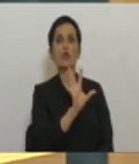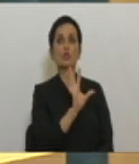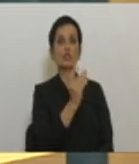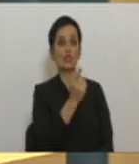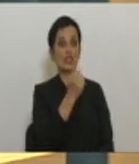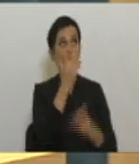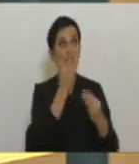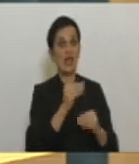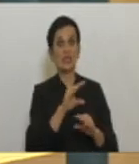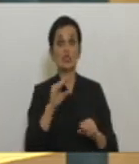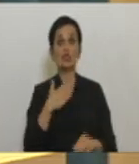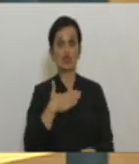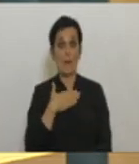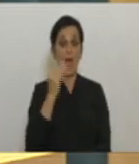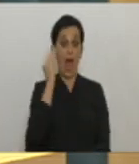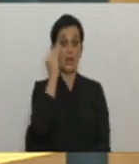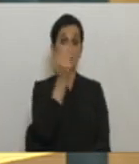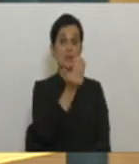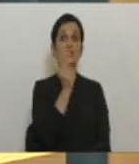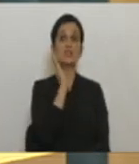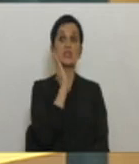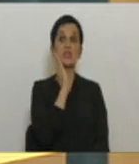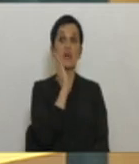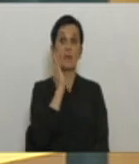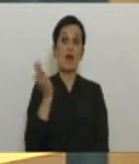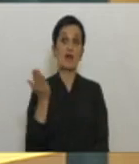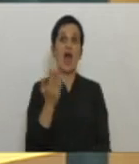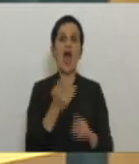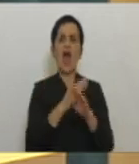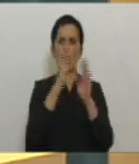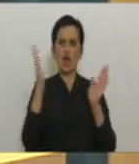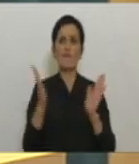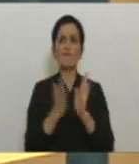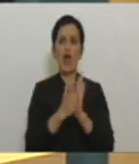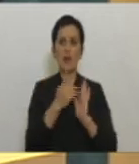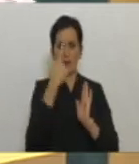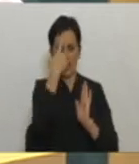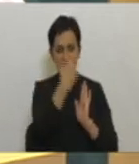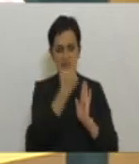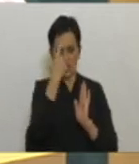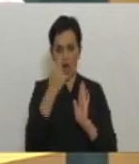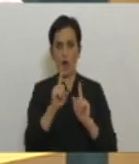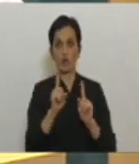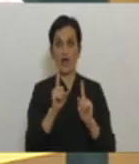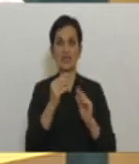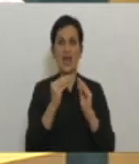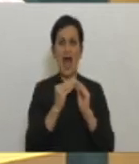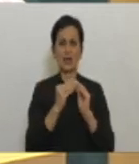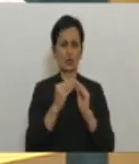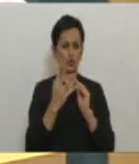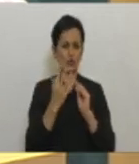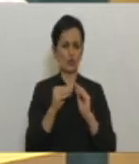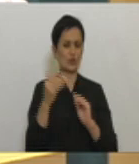ბანკიდანო ეს არის ჩემი აზრით მისი სიმართლე აი ამ ყველაფრის დიაგნოზი რაც აქ ხდებოდა 10-15 წუთის